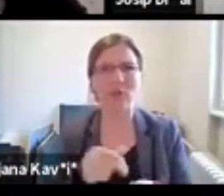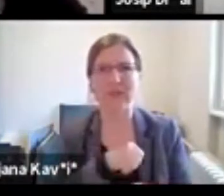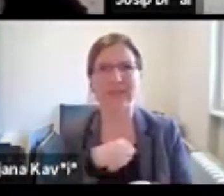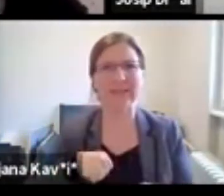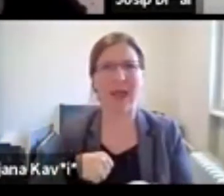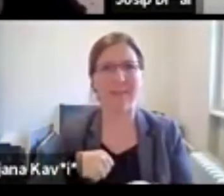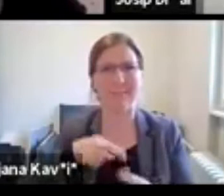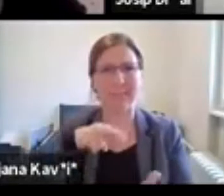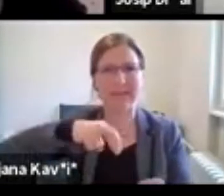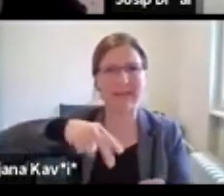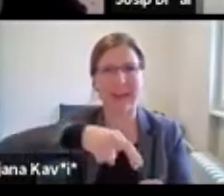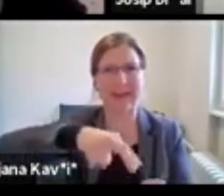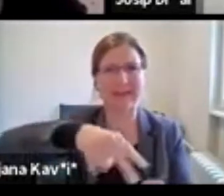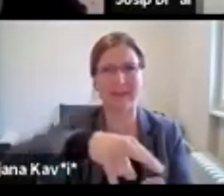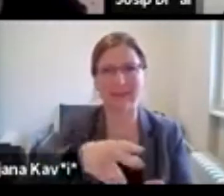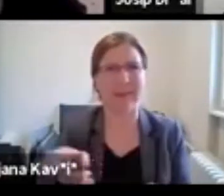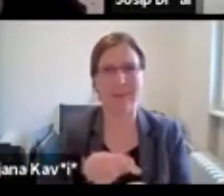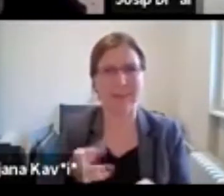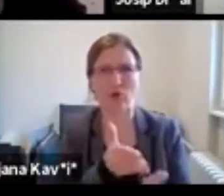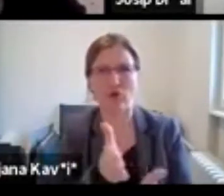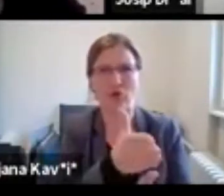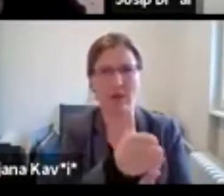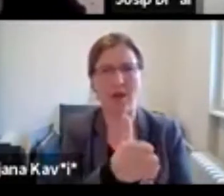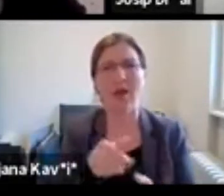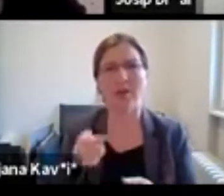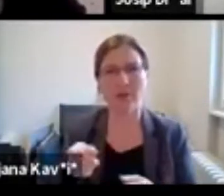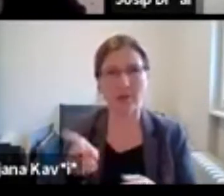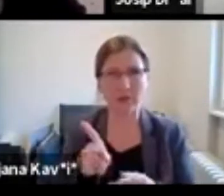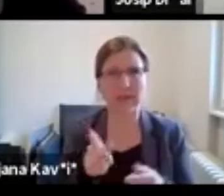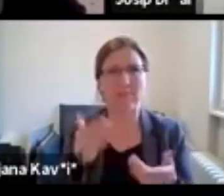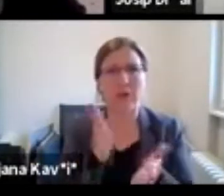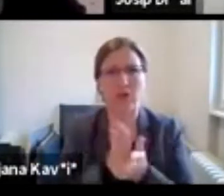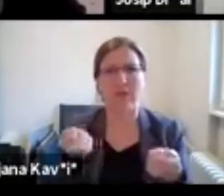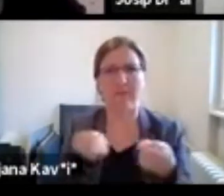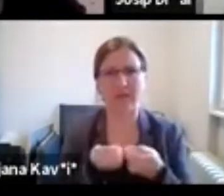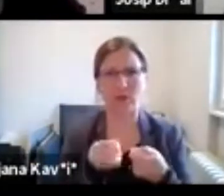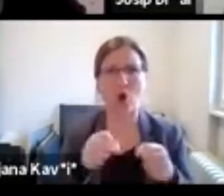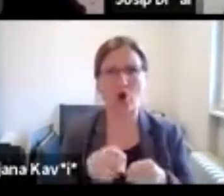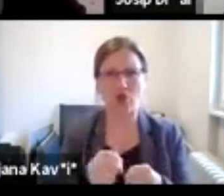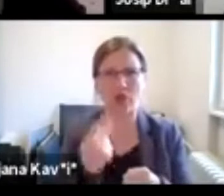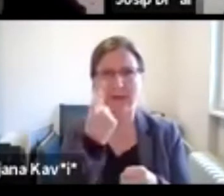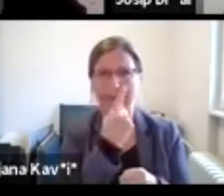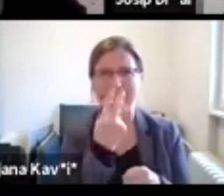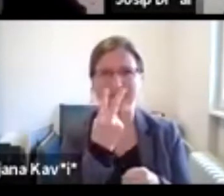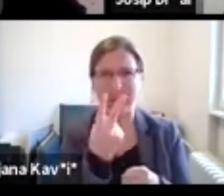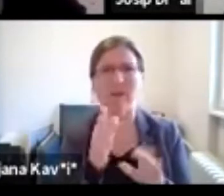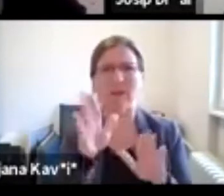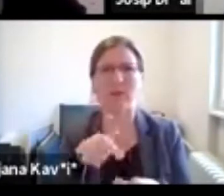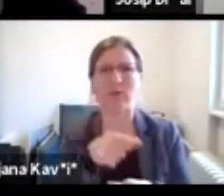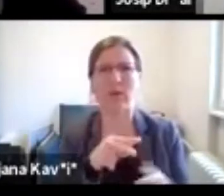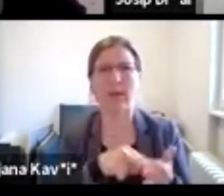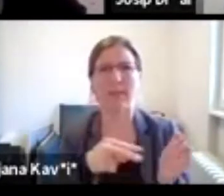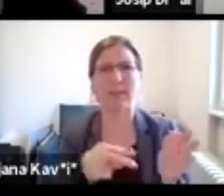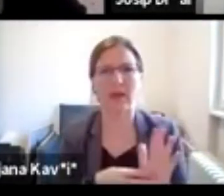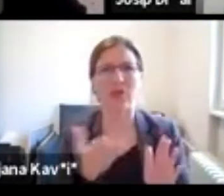kretanja, koje opet samo po sebi nije obilježje oštećenja vida, nego više odraz modaliteta